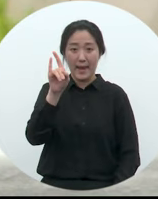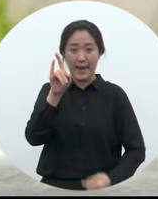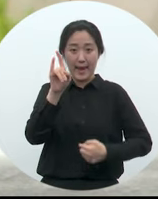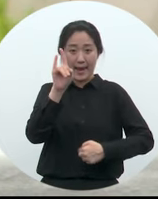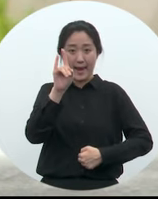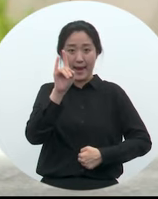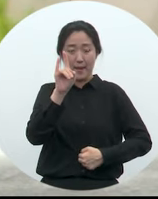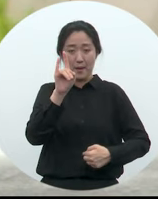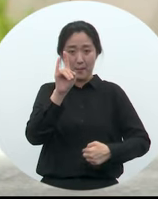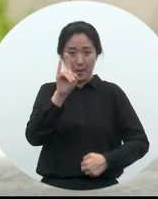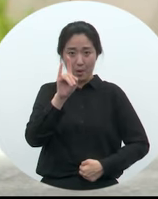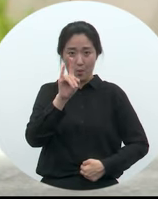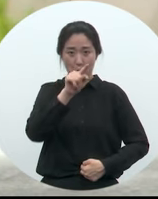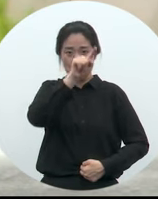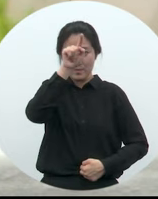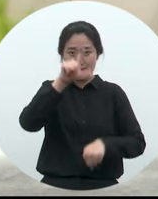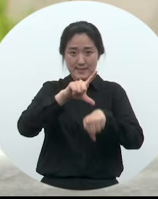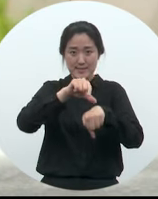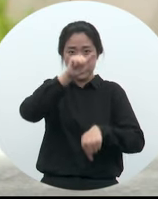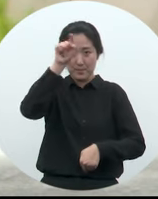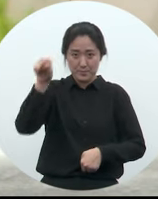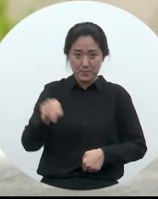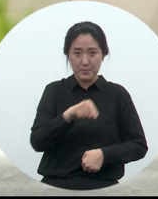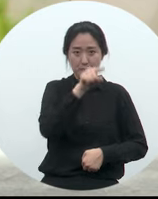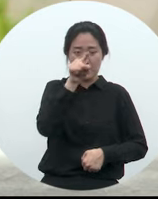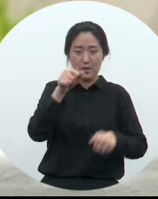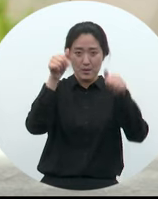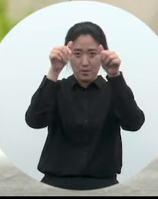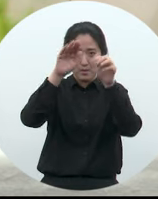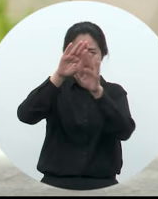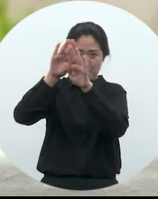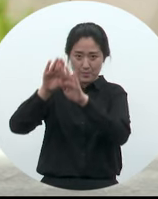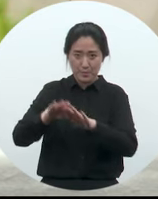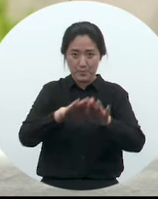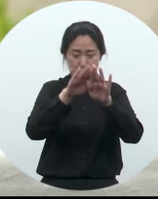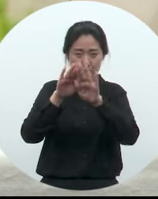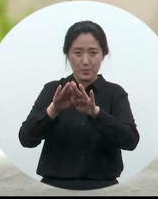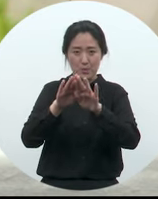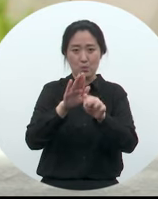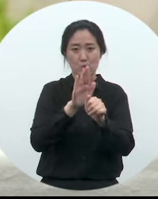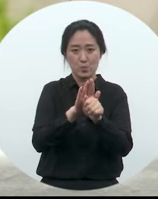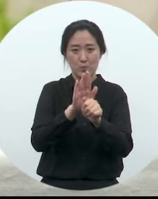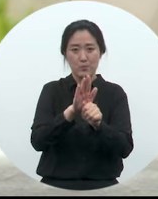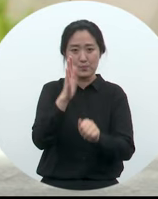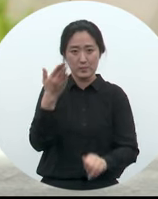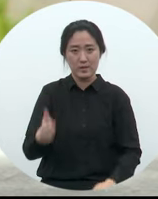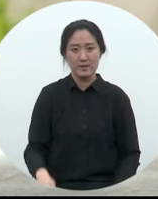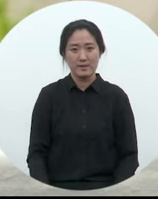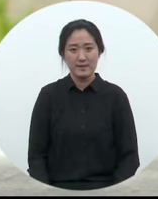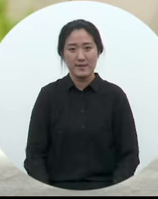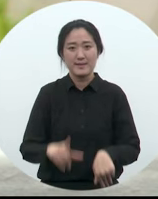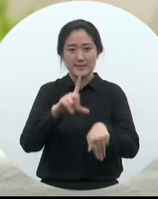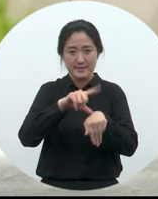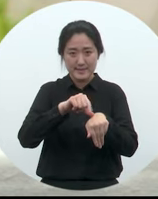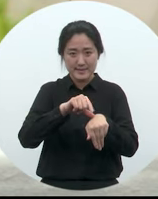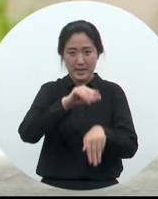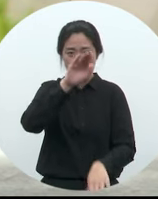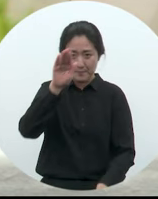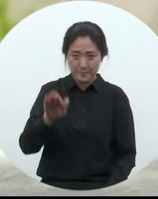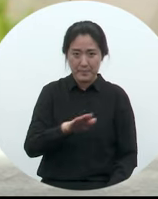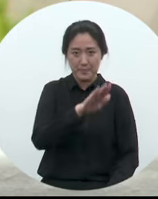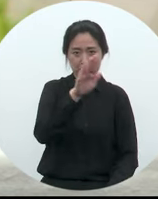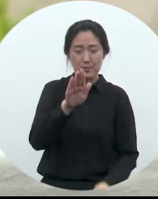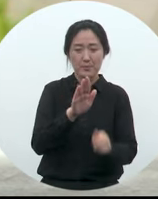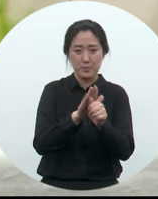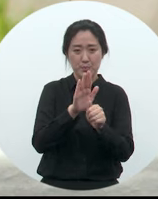시계 방향으로 마사지를 해주는 것도 도움이 많이 됩니다. 위나 장의 주행 방향은 시계 방향이기